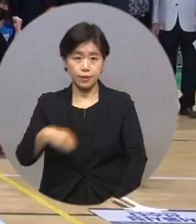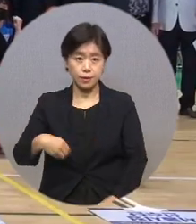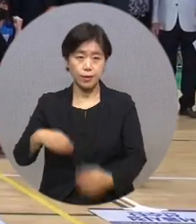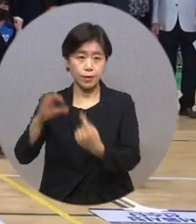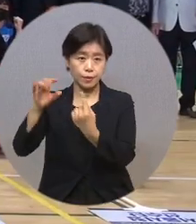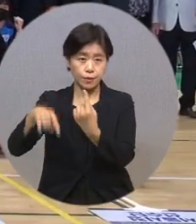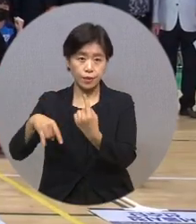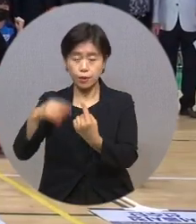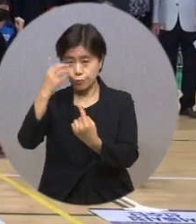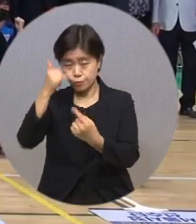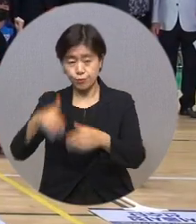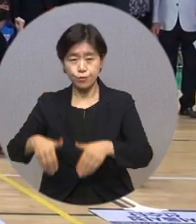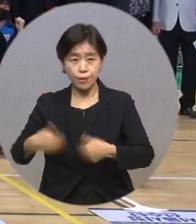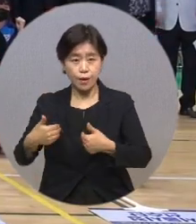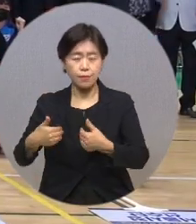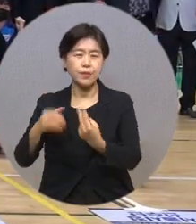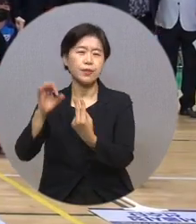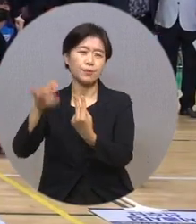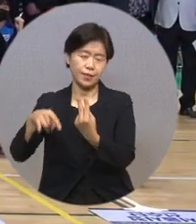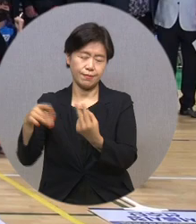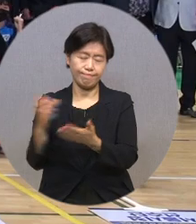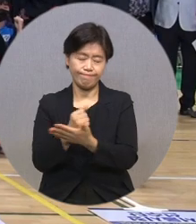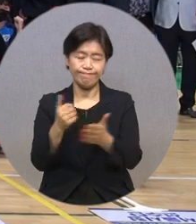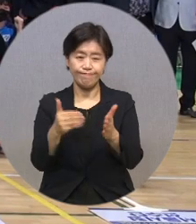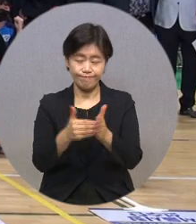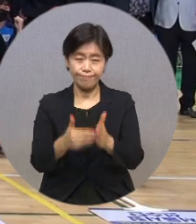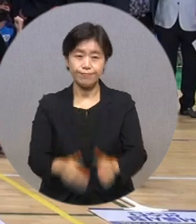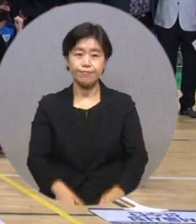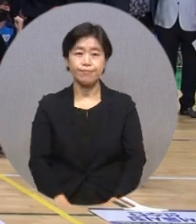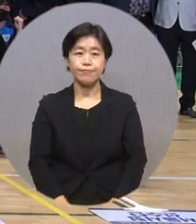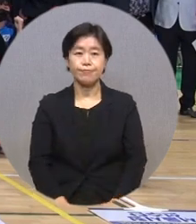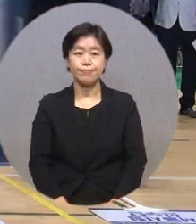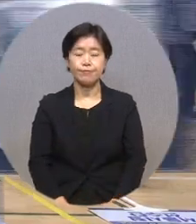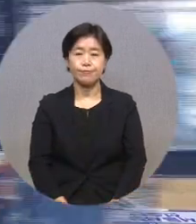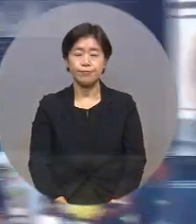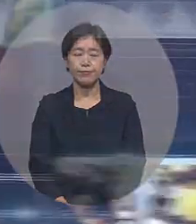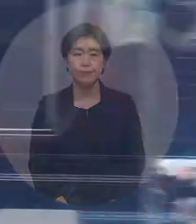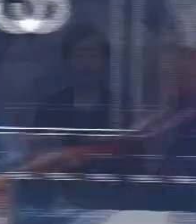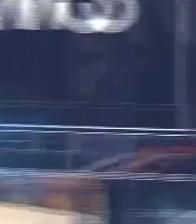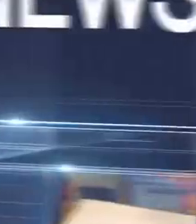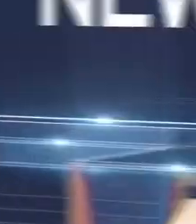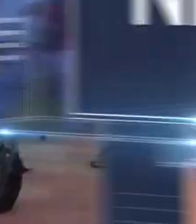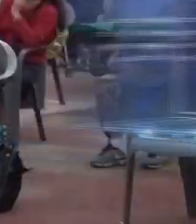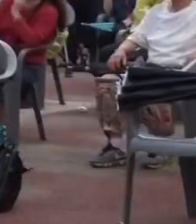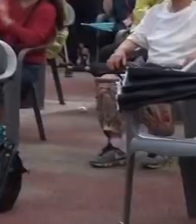준우승을 거머쥐었습니다. 복지TV 뉴스 이종석입니다.